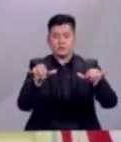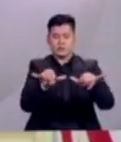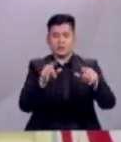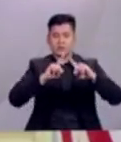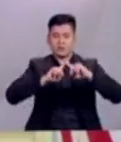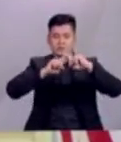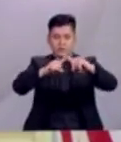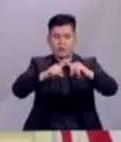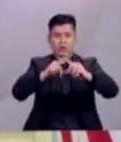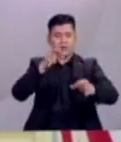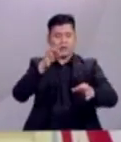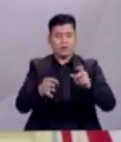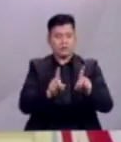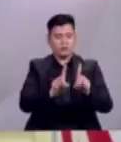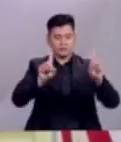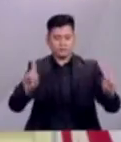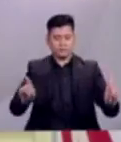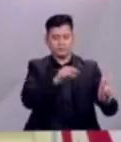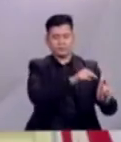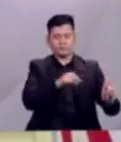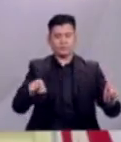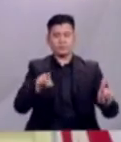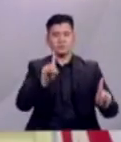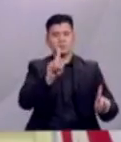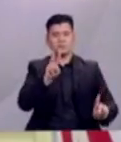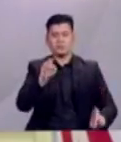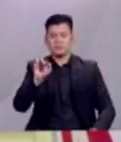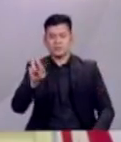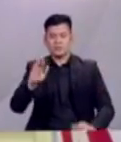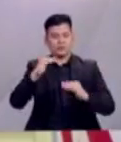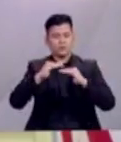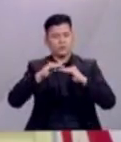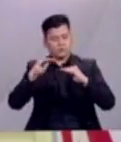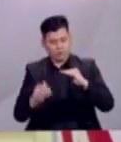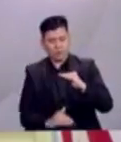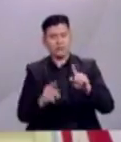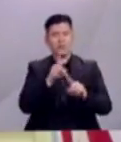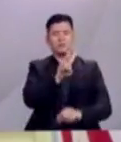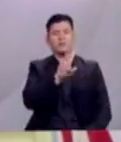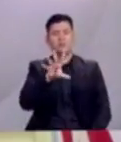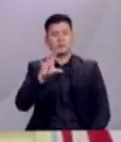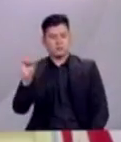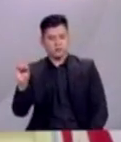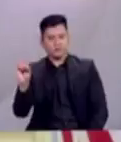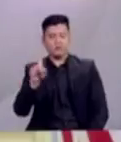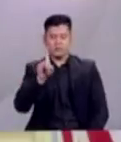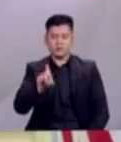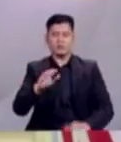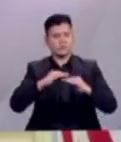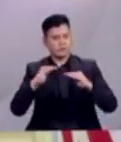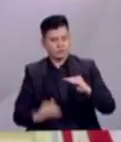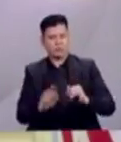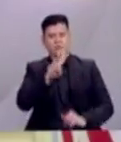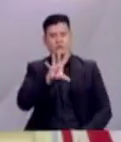dengan penjarakan sosial 1 meter kurang daripada 250, maka kuranglah daripada 250 dan tidak